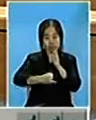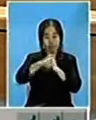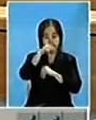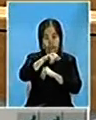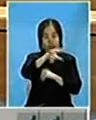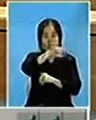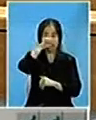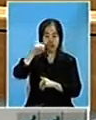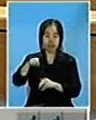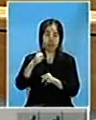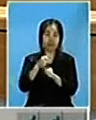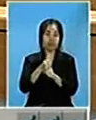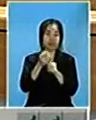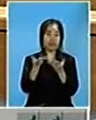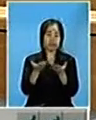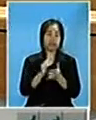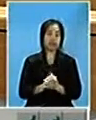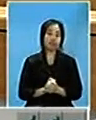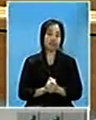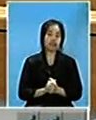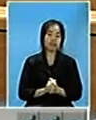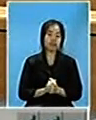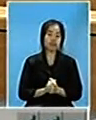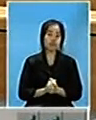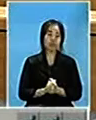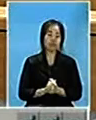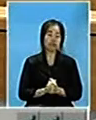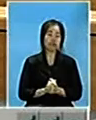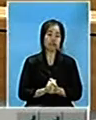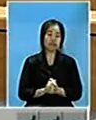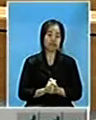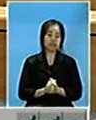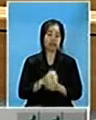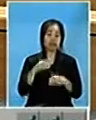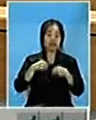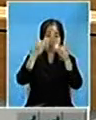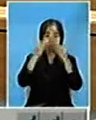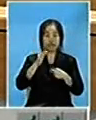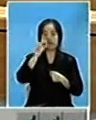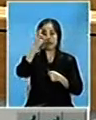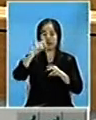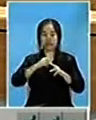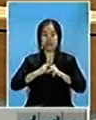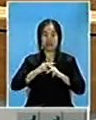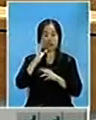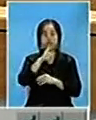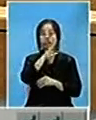ย่างนี้ไม่ใช่ให้ตัวเจ้าทุกข์ไปร้องเองสมมติว่าคน